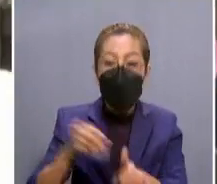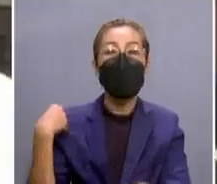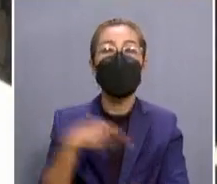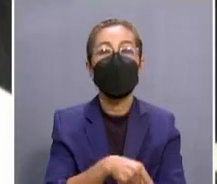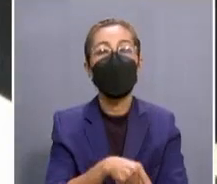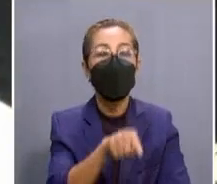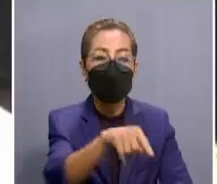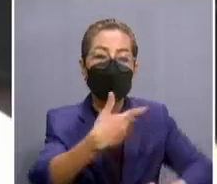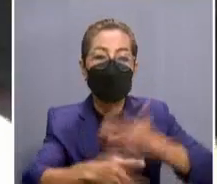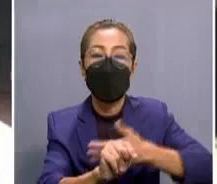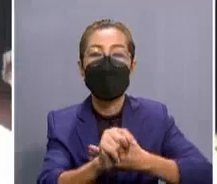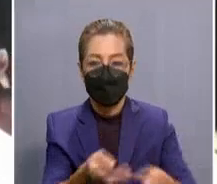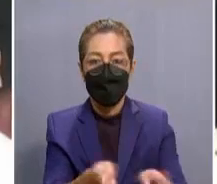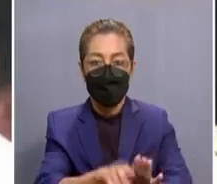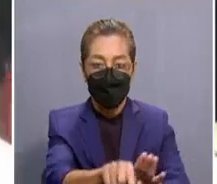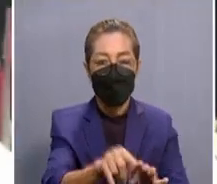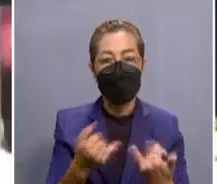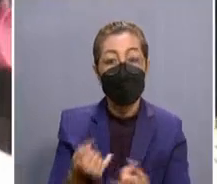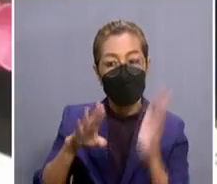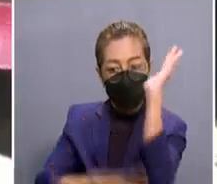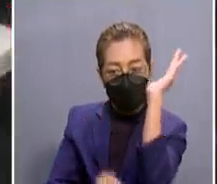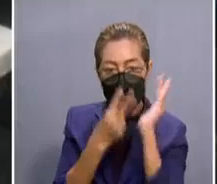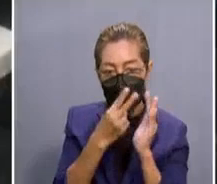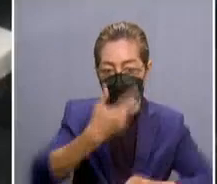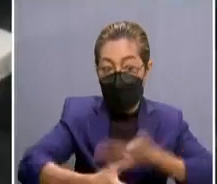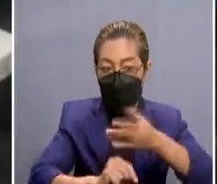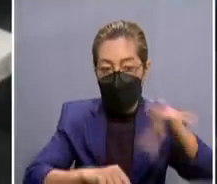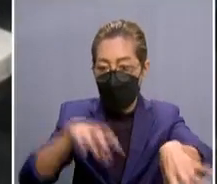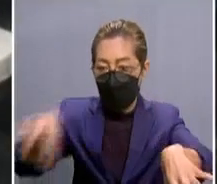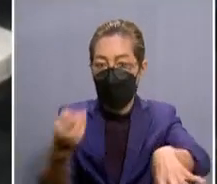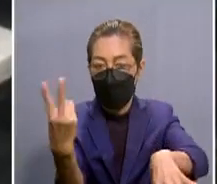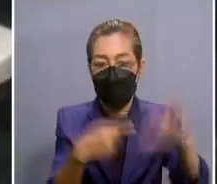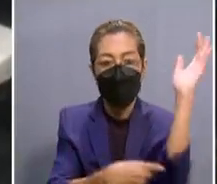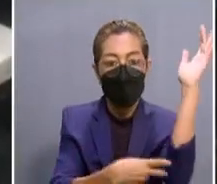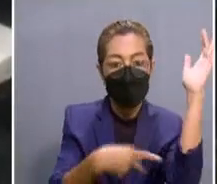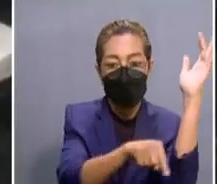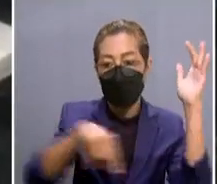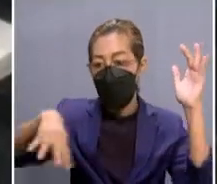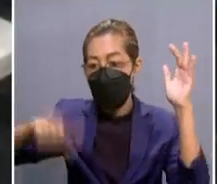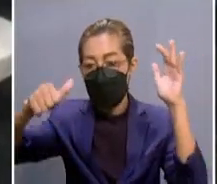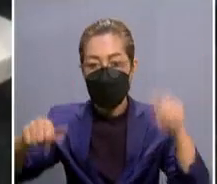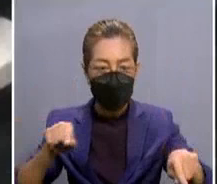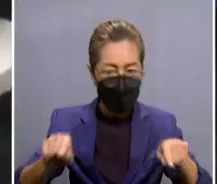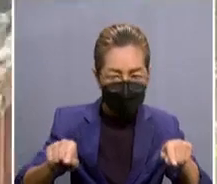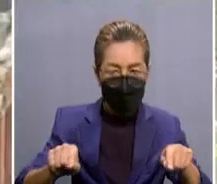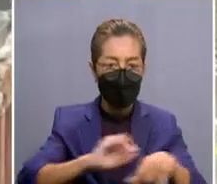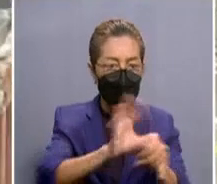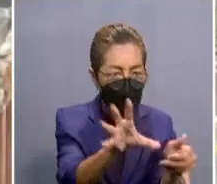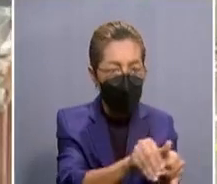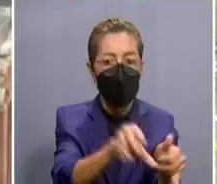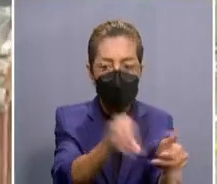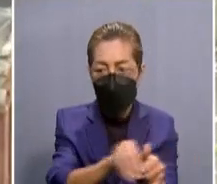ต้องจับตาใกล้ชิดกับพลาสเตอร์กลุ่มผู้ติดเชื้อในตลาดใหญ่ 2แห่งที่อำเภอหาดใหญ่แล้วก็เพิ่มเมืองเพราะว่าผู้ติดเชื้อต่อ